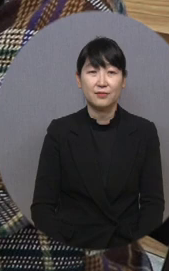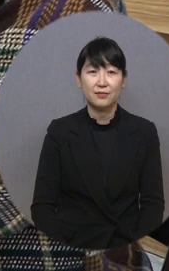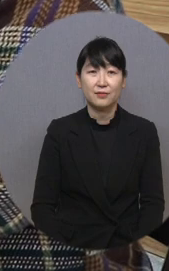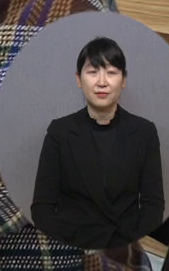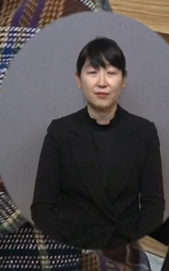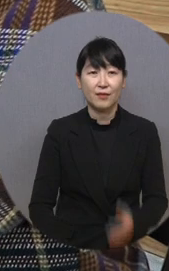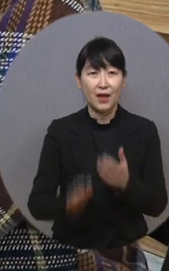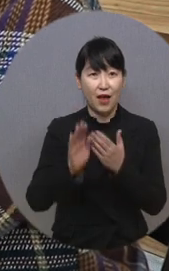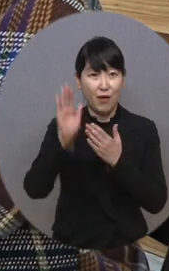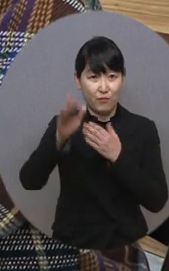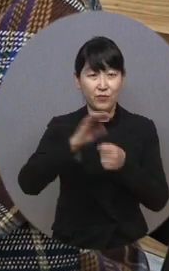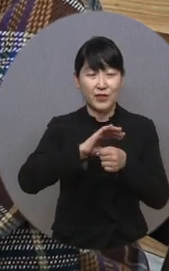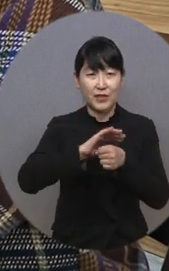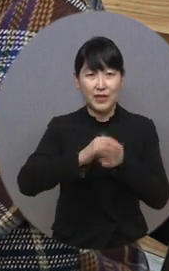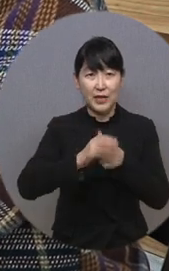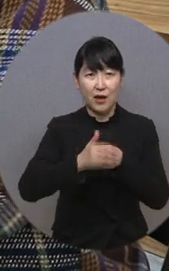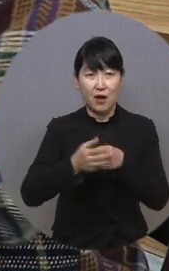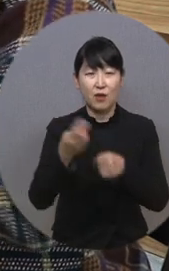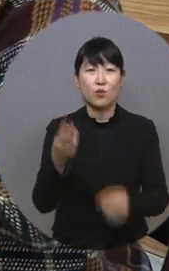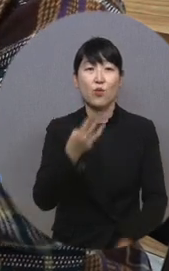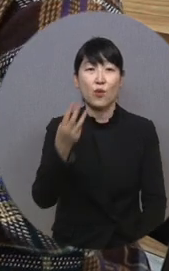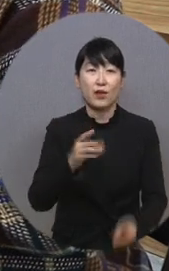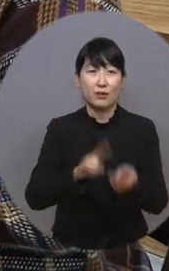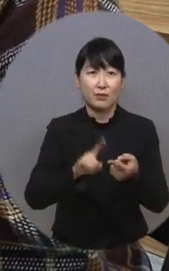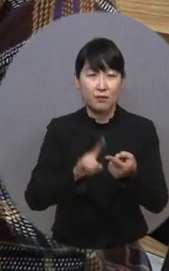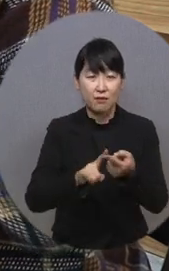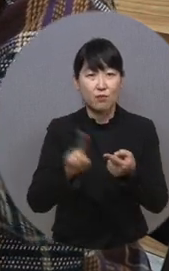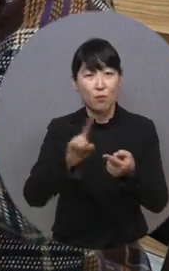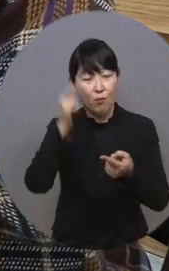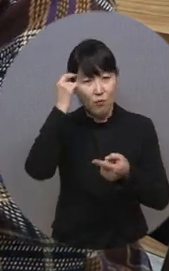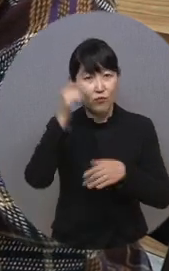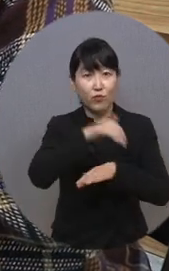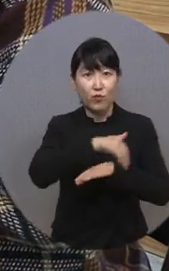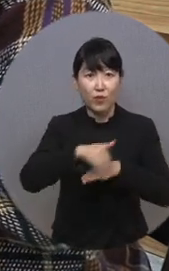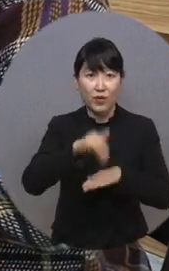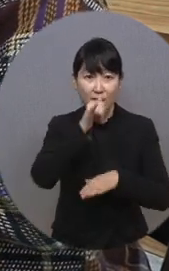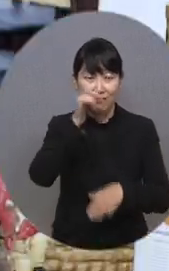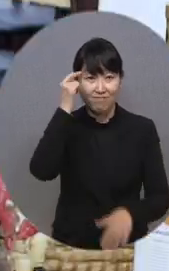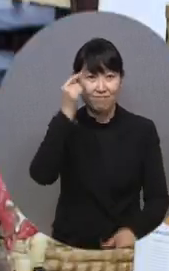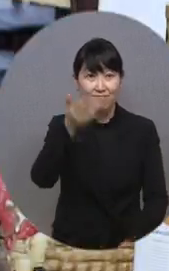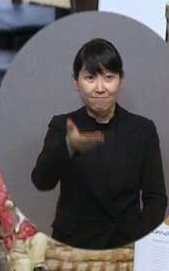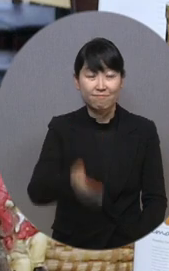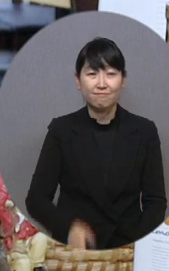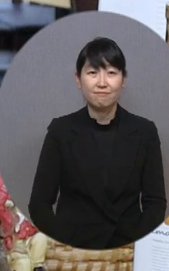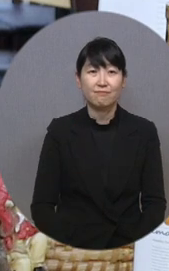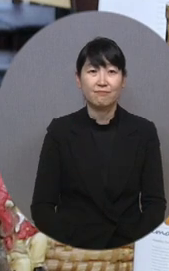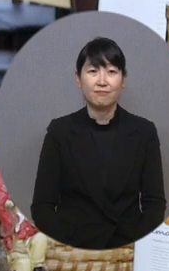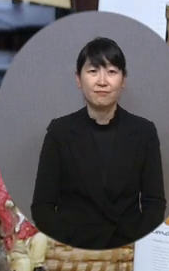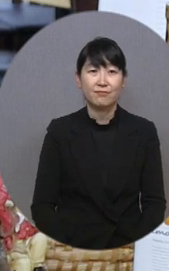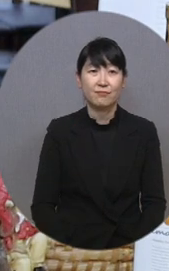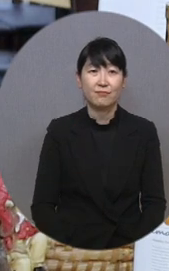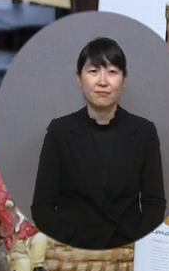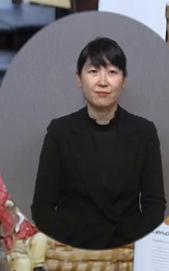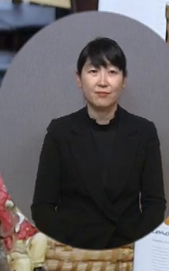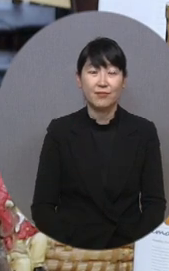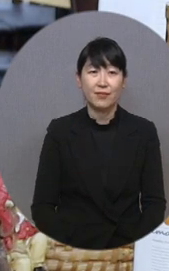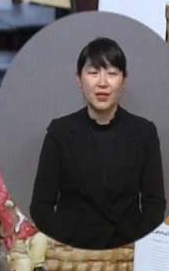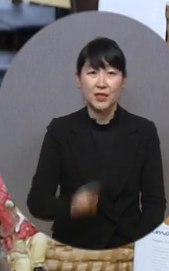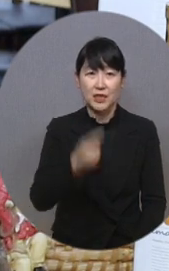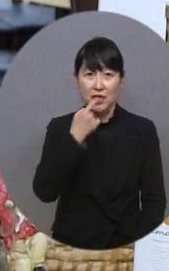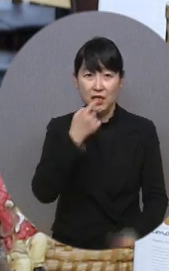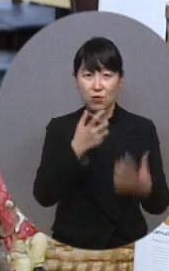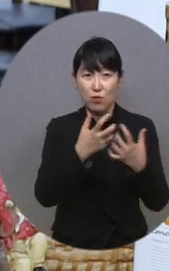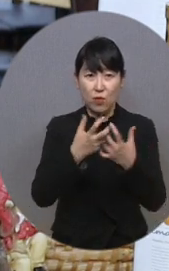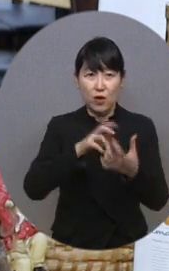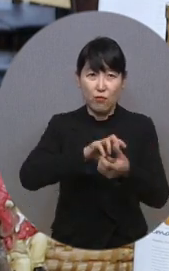앞으로 이 사과 와인에 대해서 어떠한 계획이 있으신지. 예, 일단은 저희가 동결 농축을